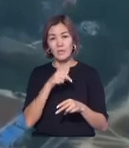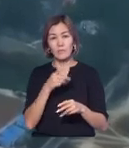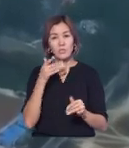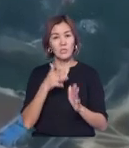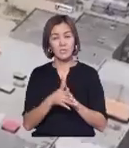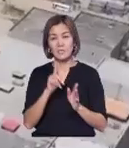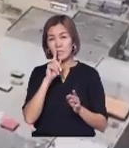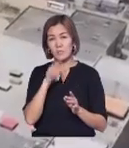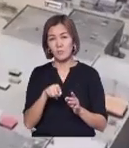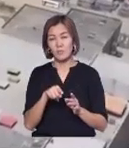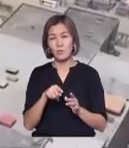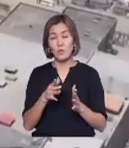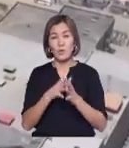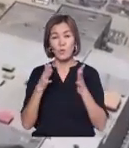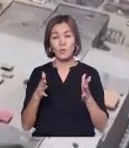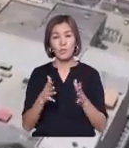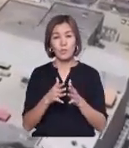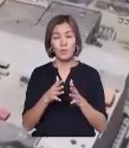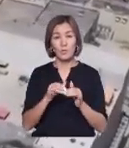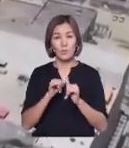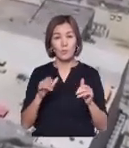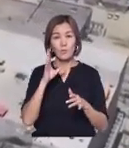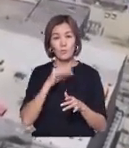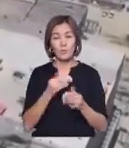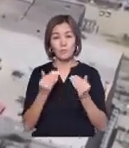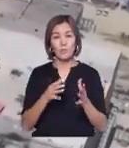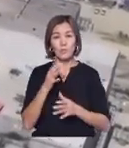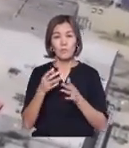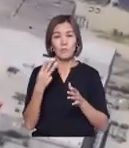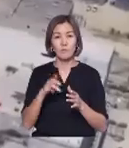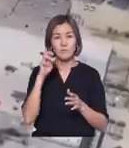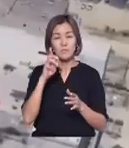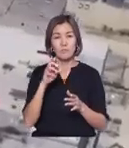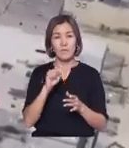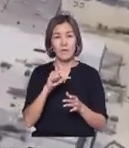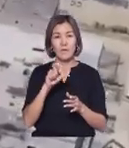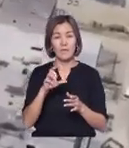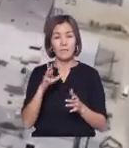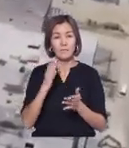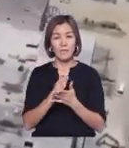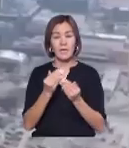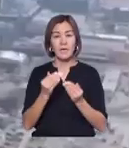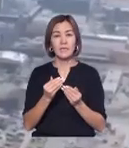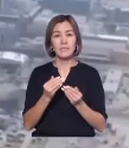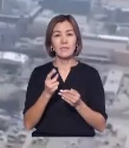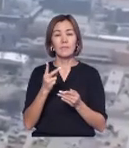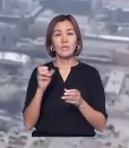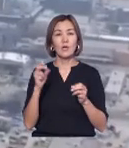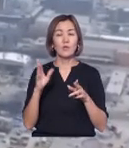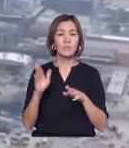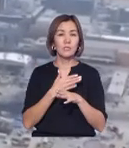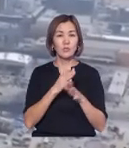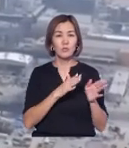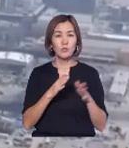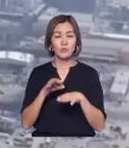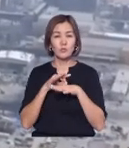азаймай, керісінше одан сайын көбеюі мүмкін. Бүгінде әлемнің 30-дан астам елінде АЭС бар, қазіргі АЭС-терде бірнеше қауіпсіздік жүйесі